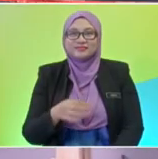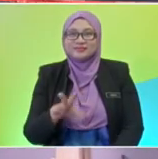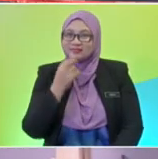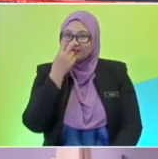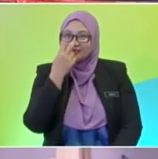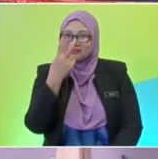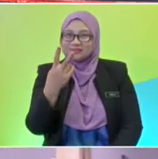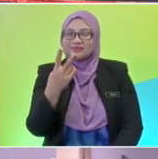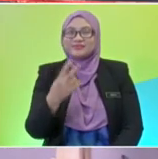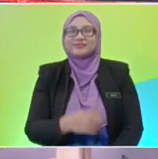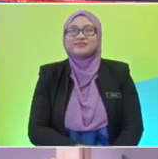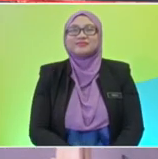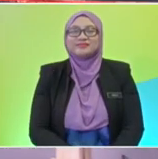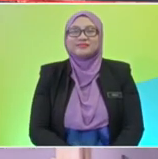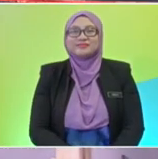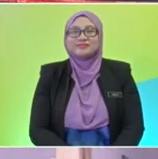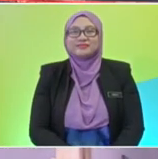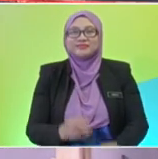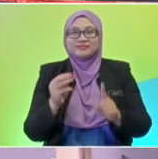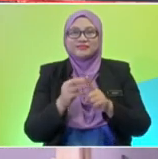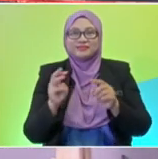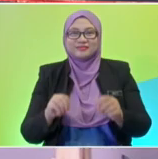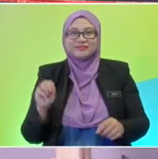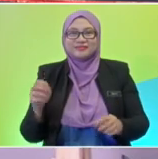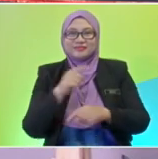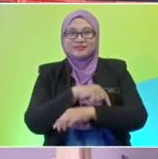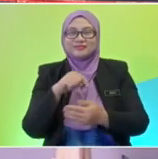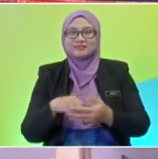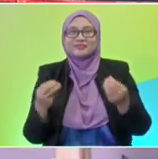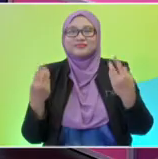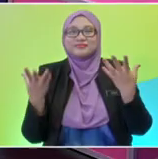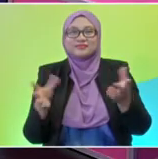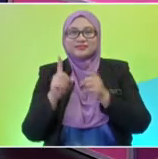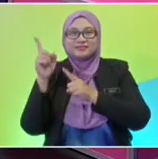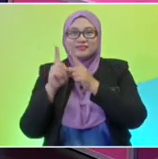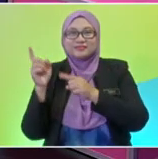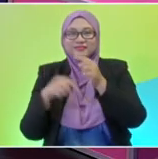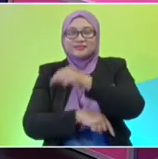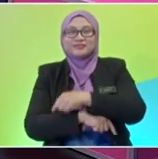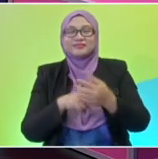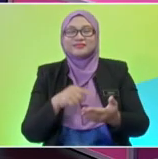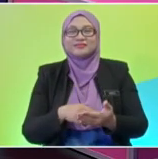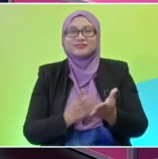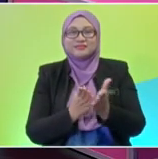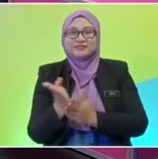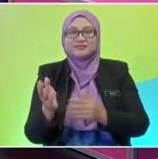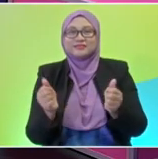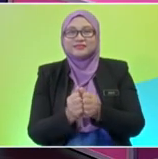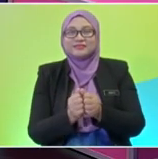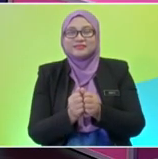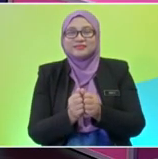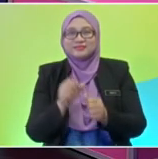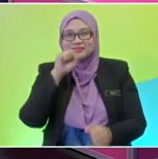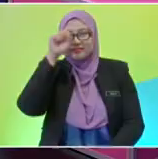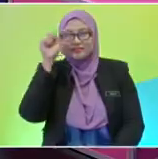ini banyak hari ini Oke kita teruskan dengan saluran kabar mindah